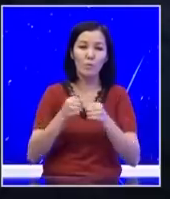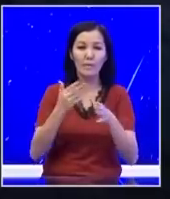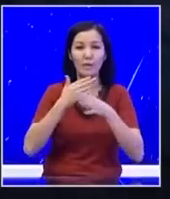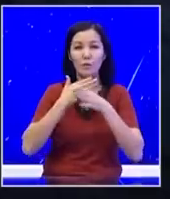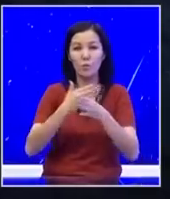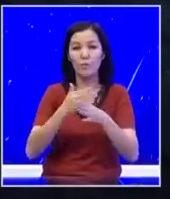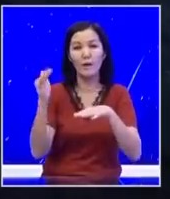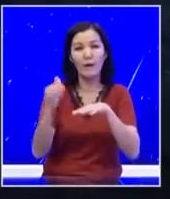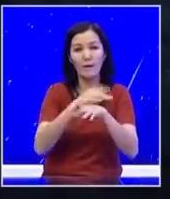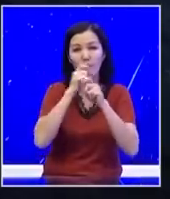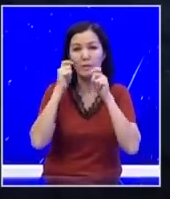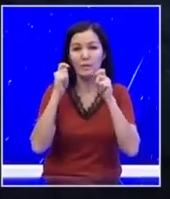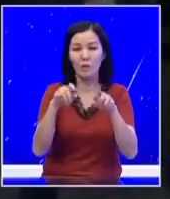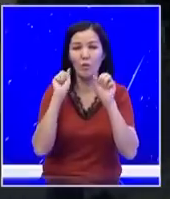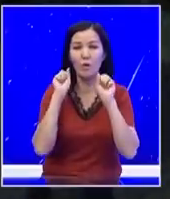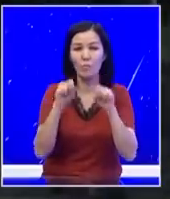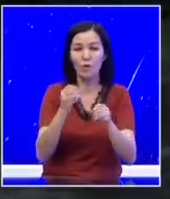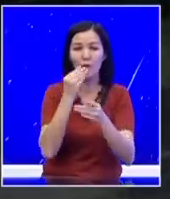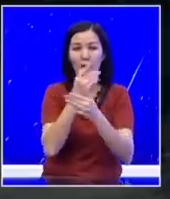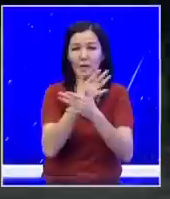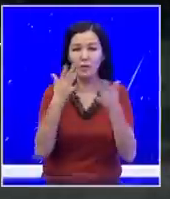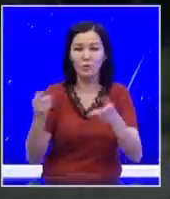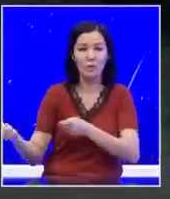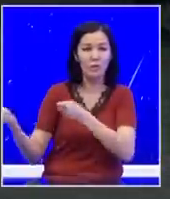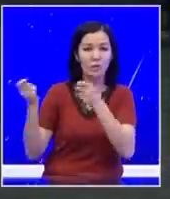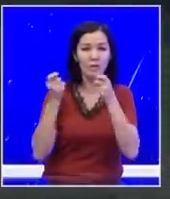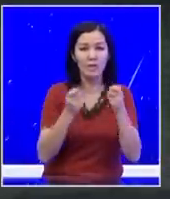төмен ауыз бекіткен жандарға азық-түлігін жеткізіп